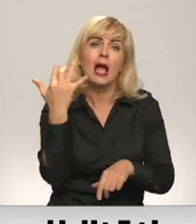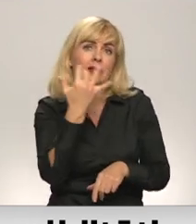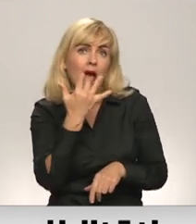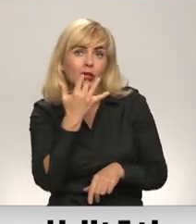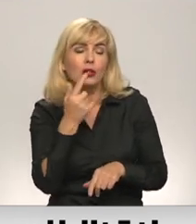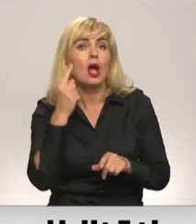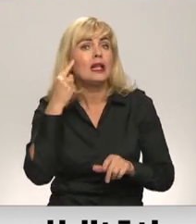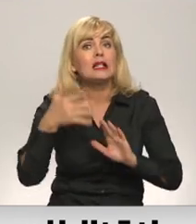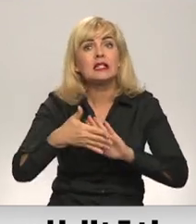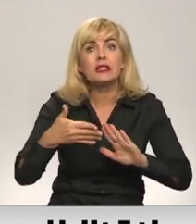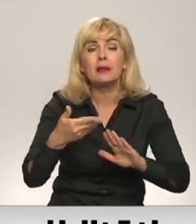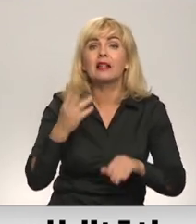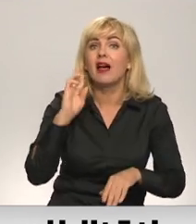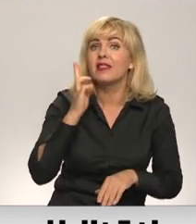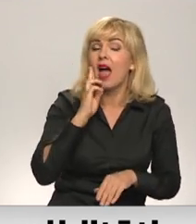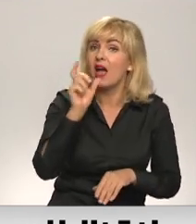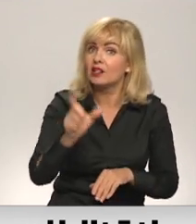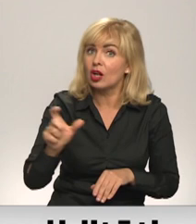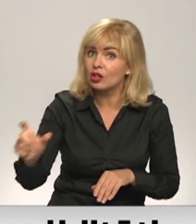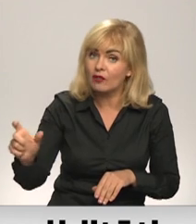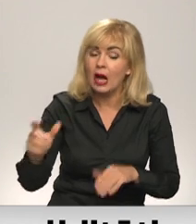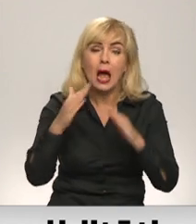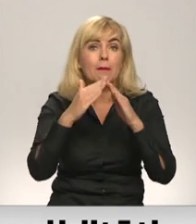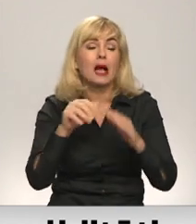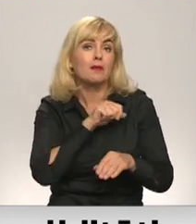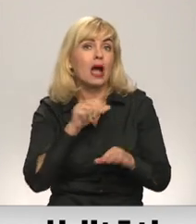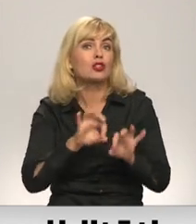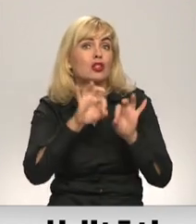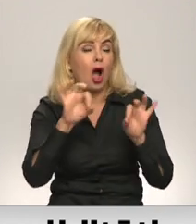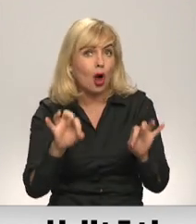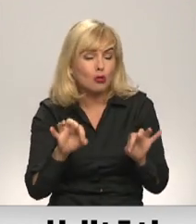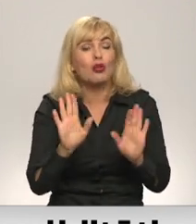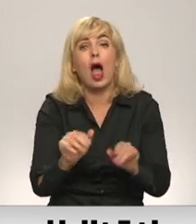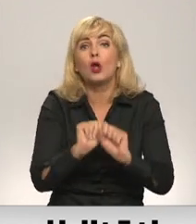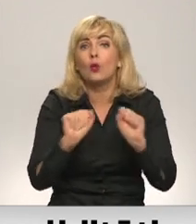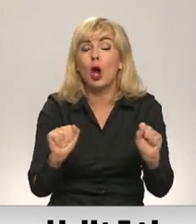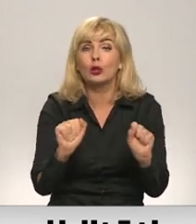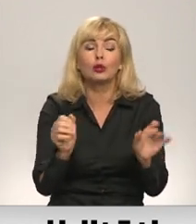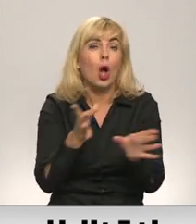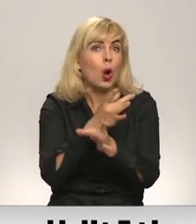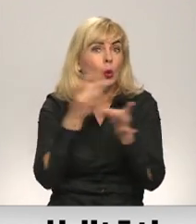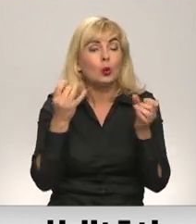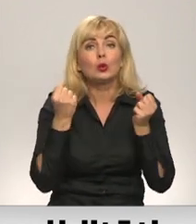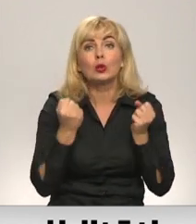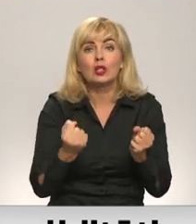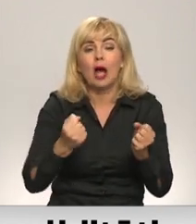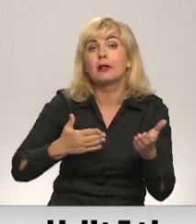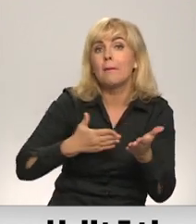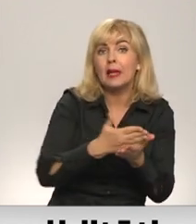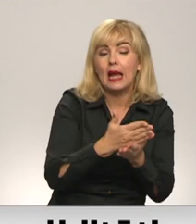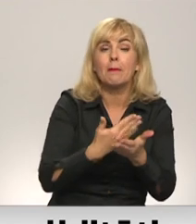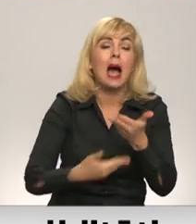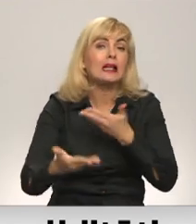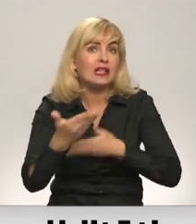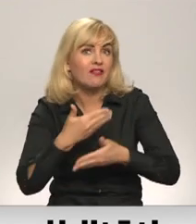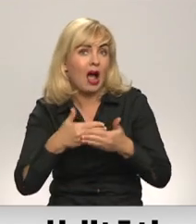un izprast nedzirdīgie. Pašmājās vien pirmie soļi spērti, lai nodrošinātu kultūras satura pieejamību cilvēkiem ar invaliditāti.